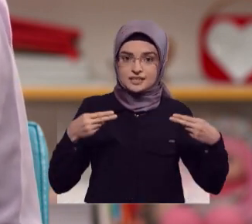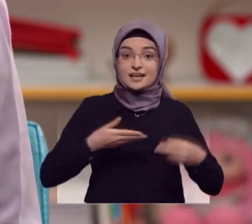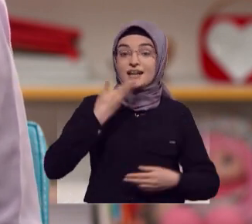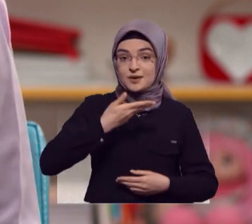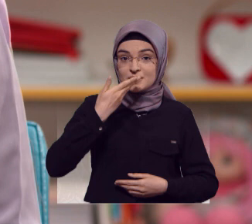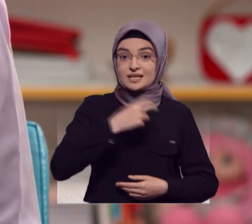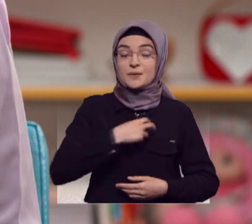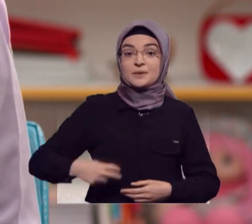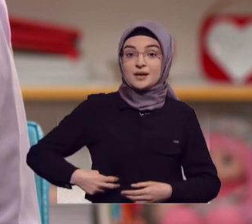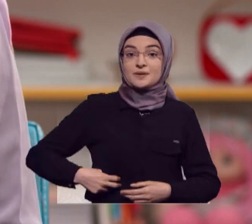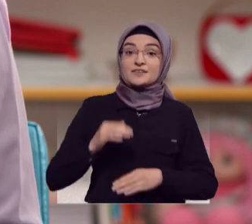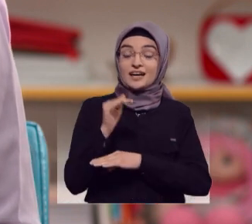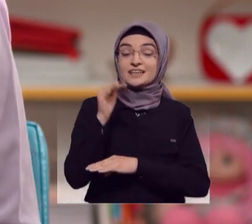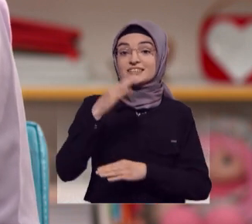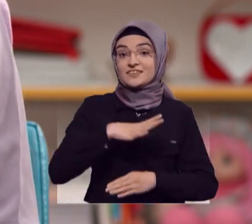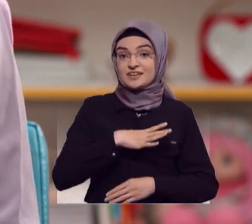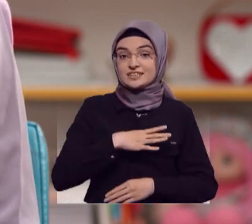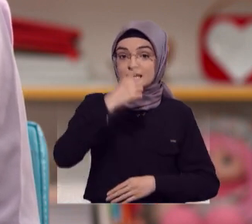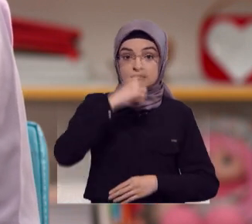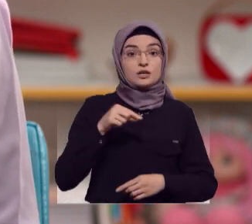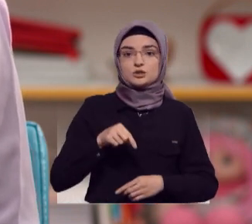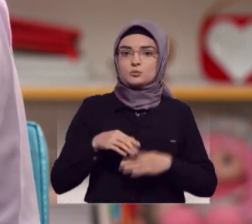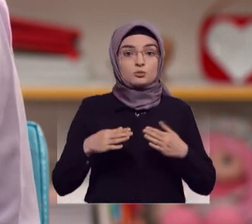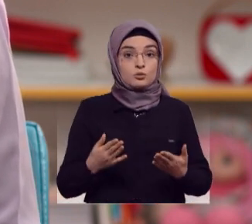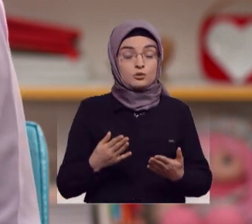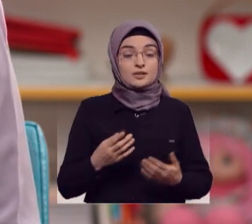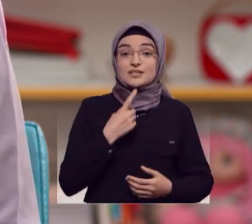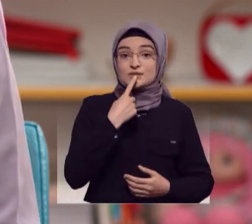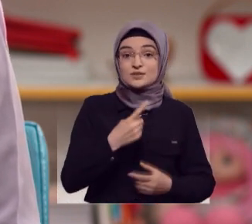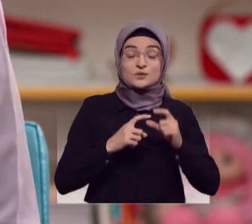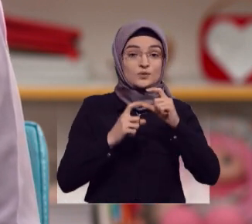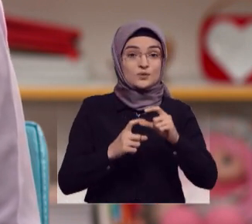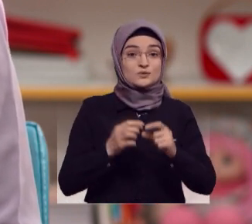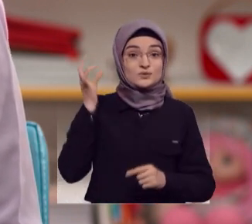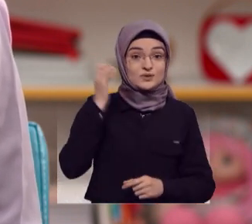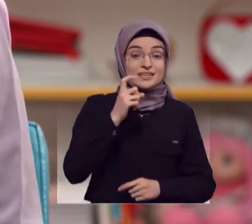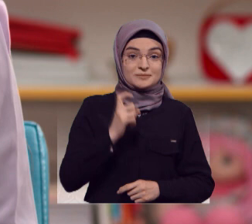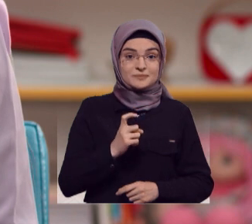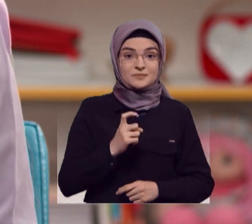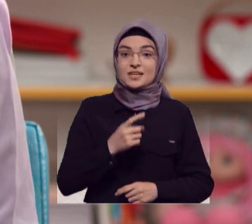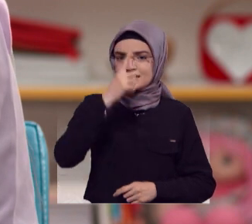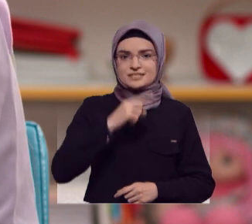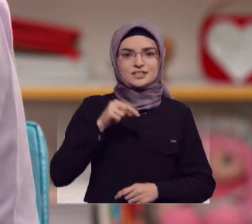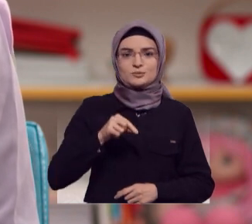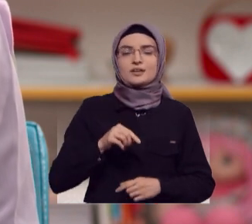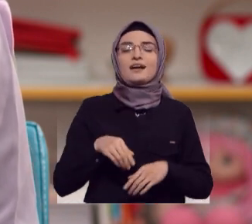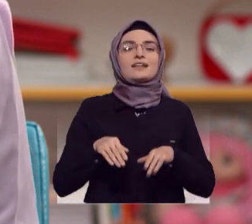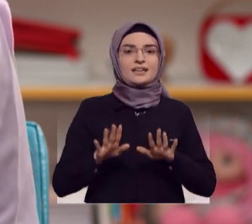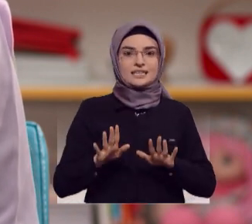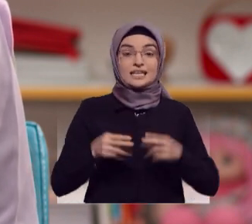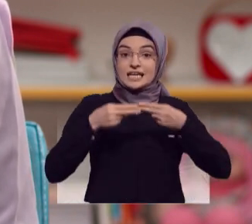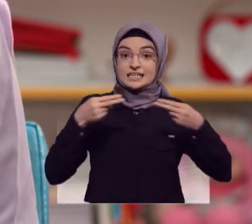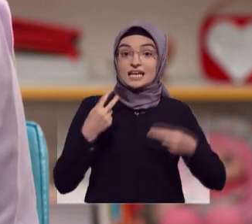masallar, peygamber kıssaları var. Sadece bu kadar mı diye sorduğunuzu duyuyor gibiyim sanki. Sadece bu kadar değil.